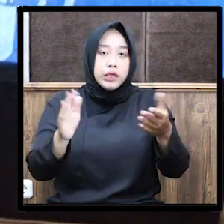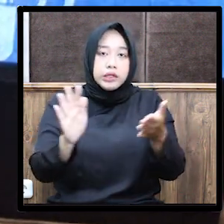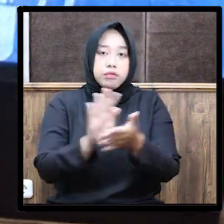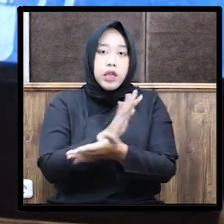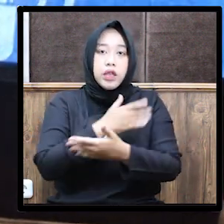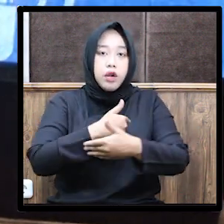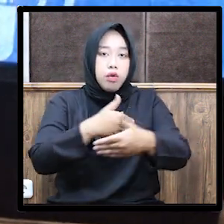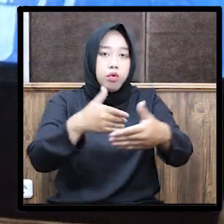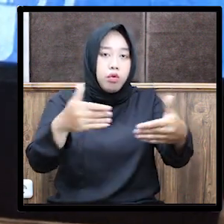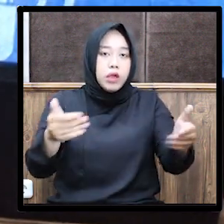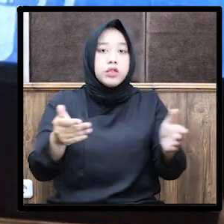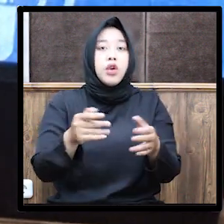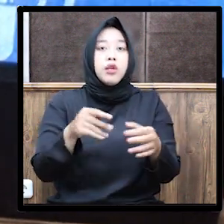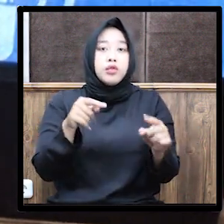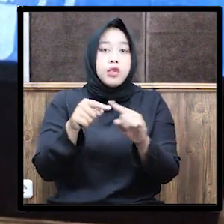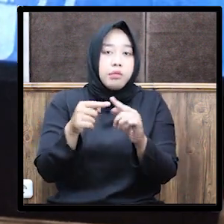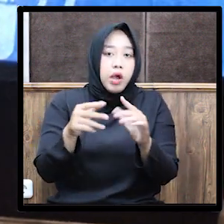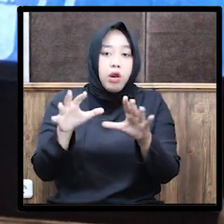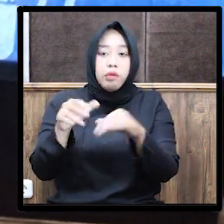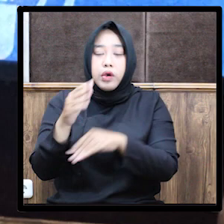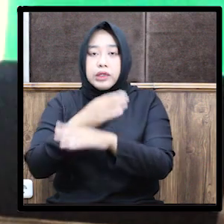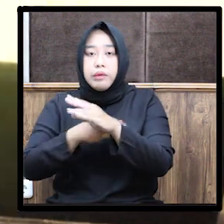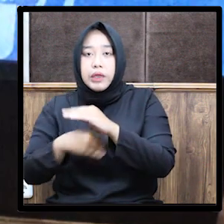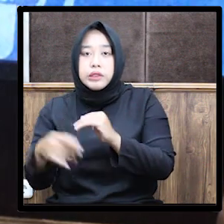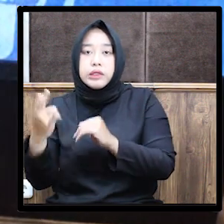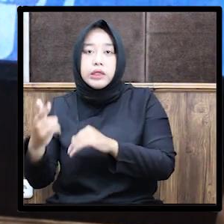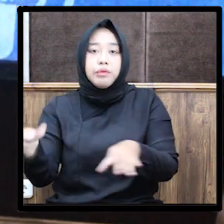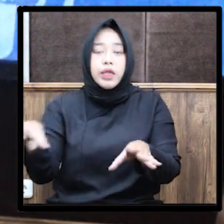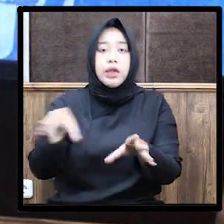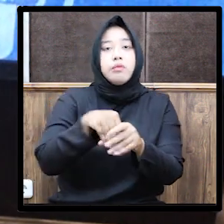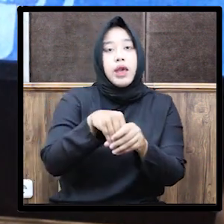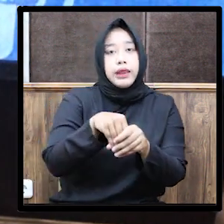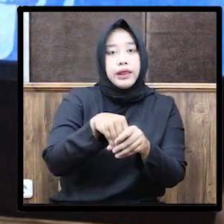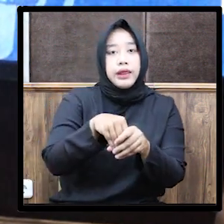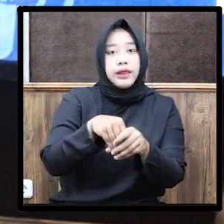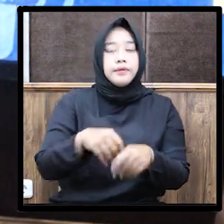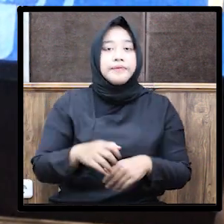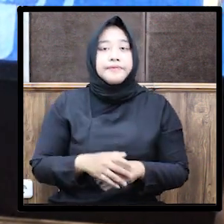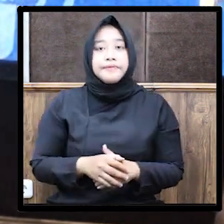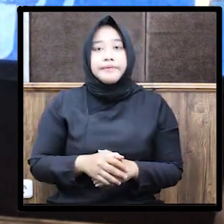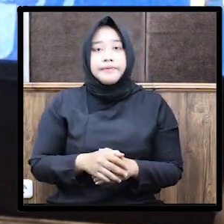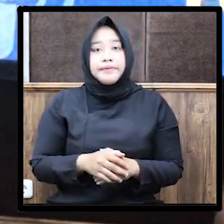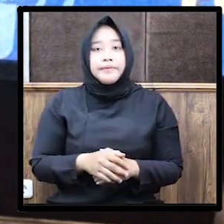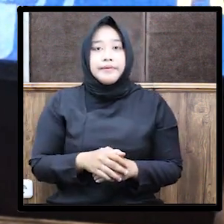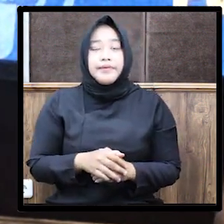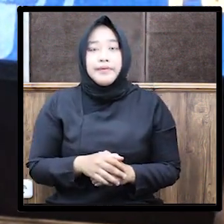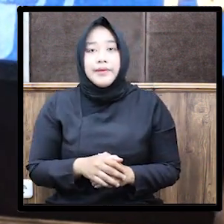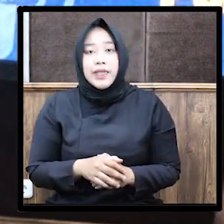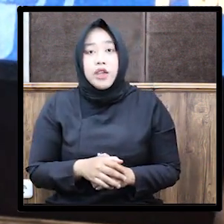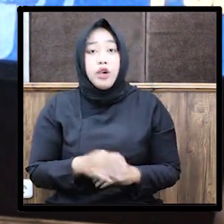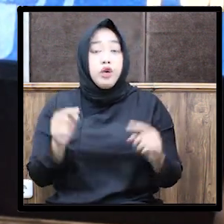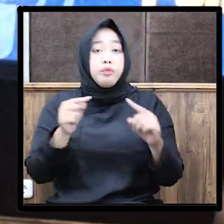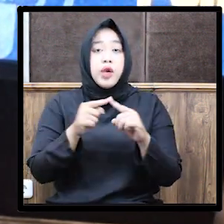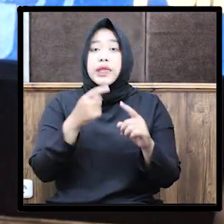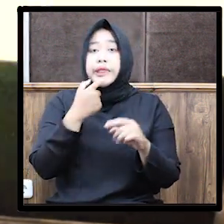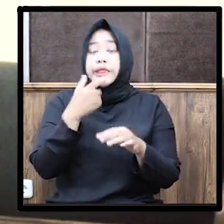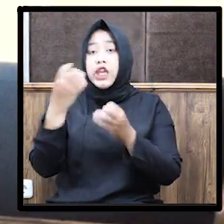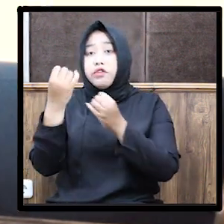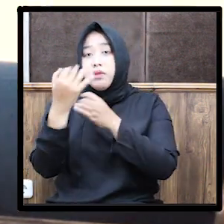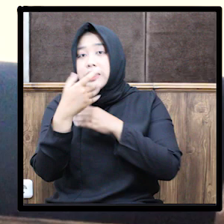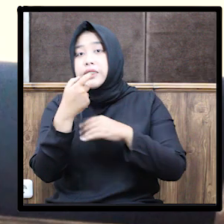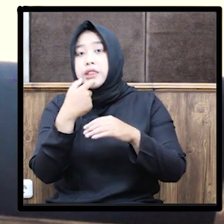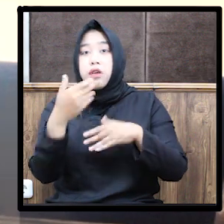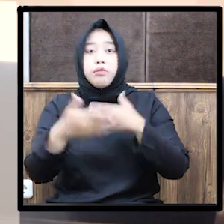kesetaraan dengan kesempatan yang lebih luas bagi teman-teman difabel. Itu harapan kita gitu ya. Catatan-catatan itu menurut saya juga harus kita perhatikan